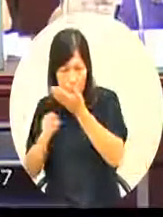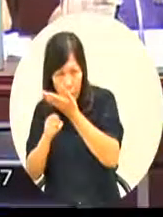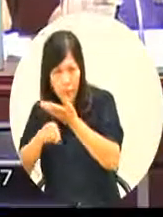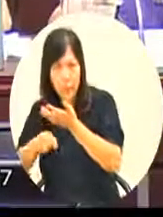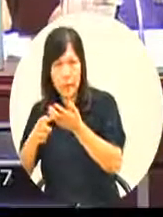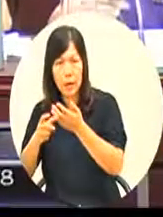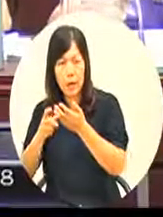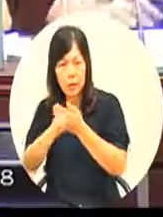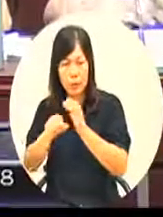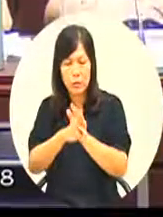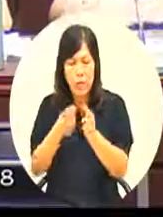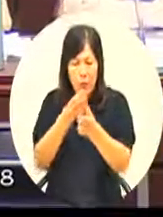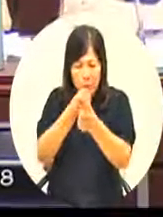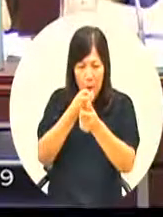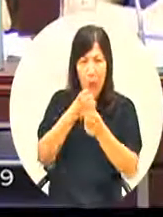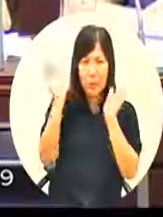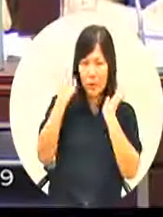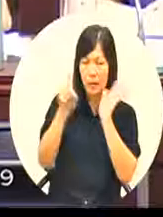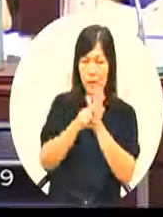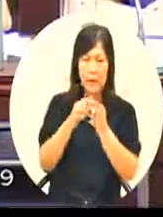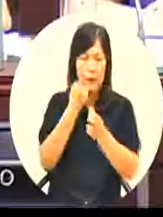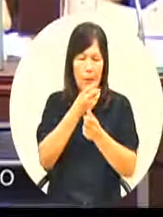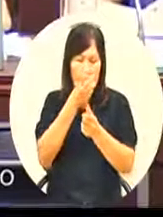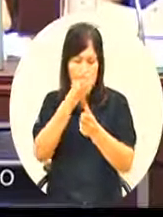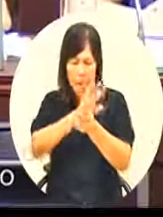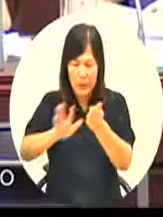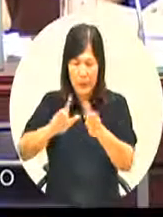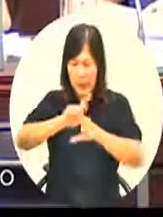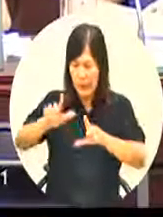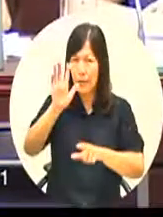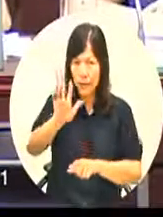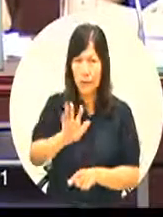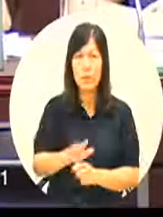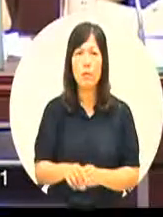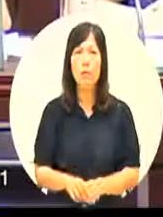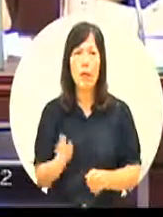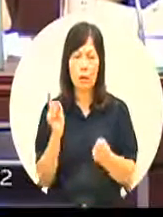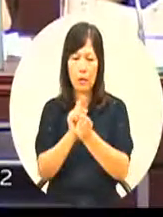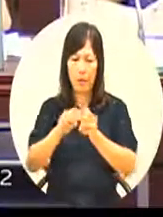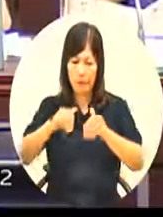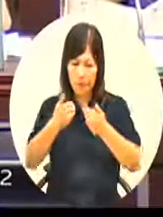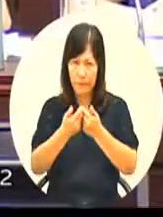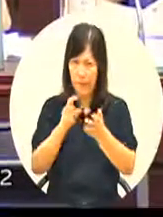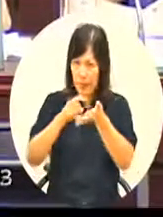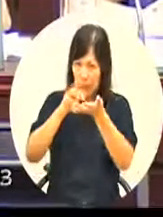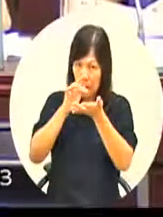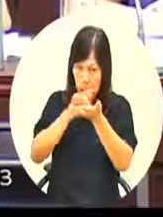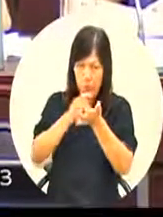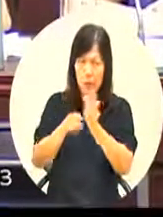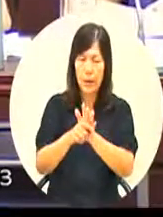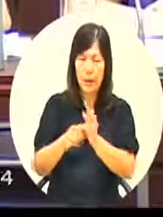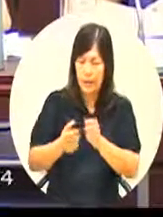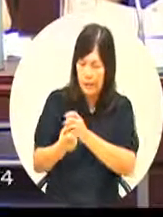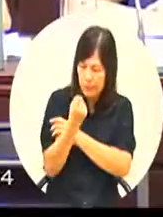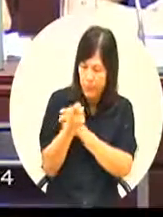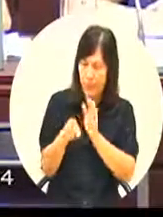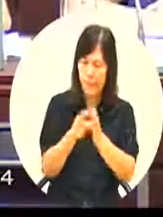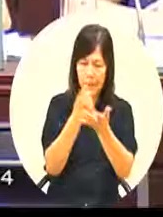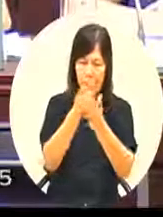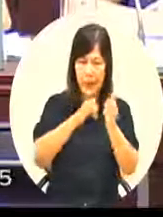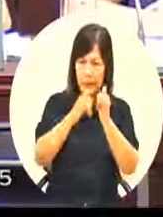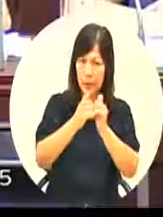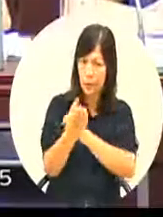诱惑我们的小朋友，这正造成很大的影响。所以我们对这个反毒的这个部分呢，更加要集合全社会的力